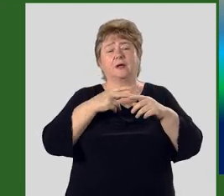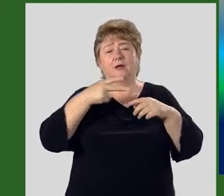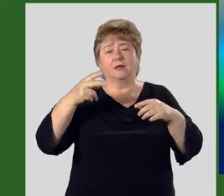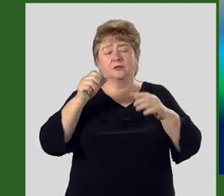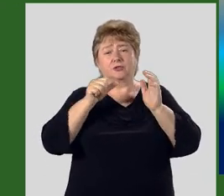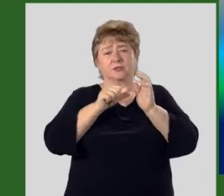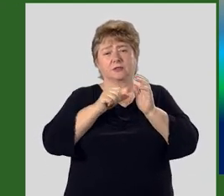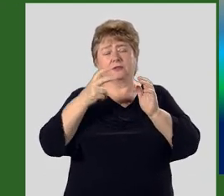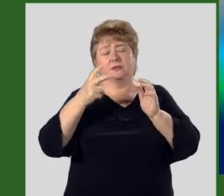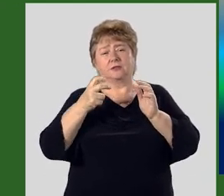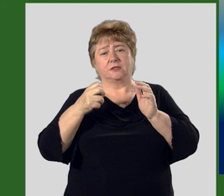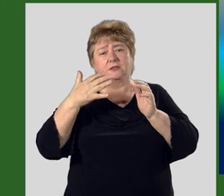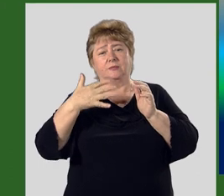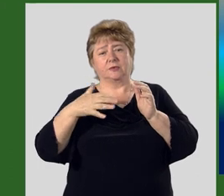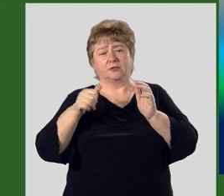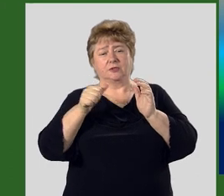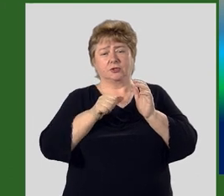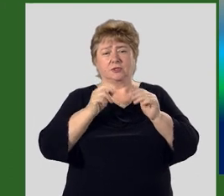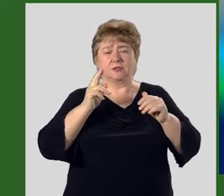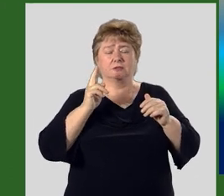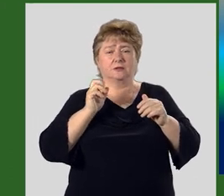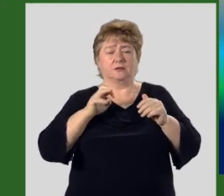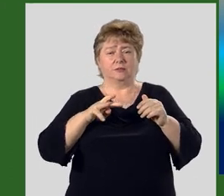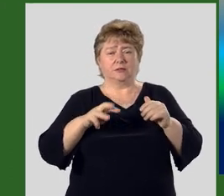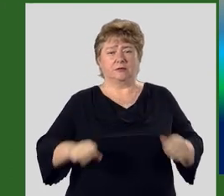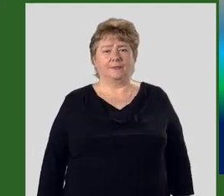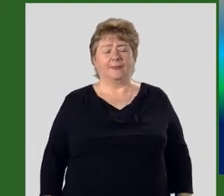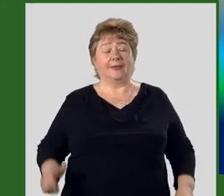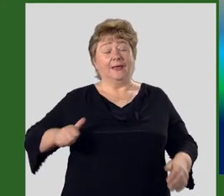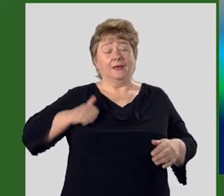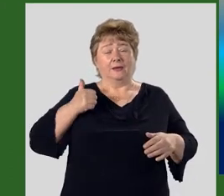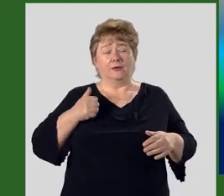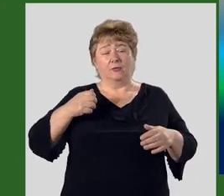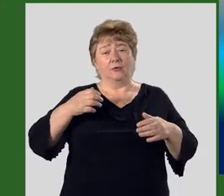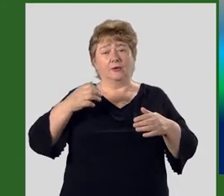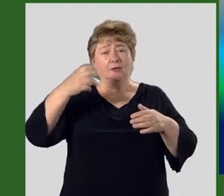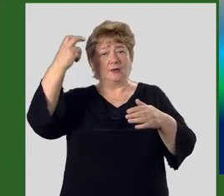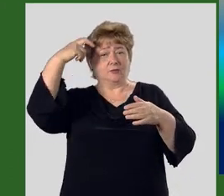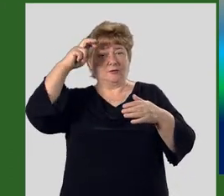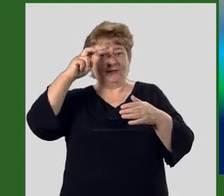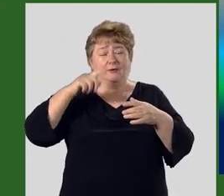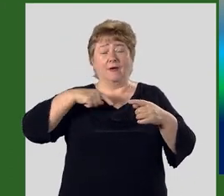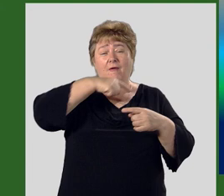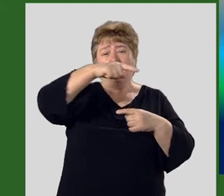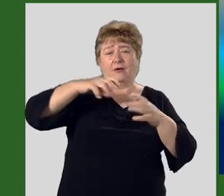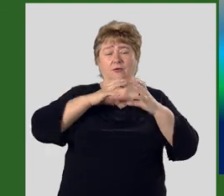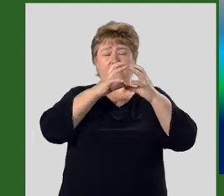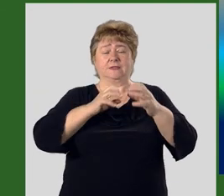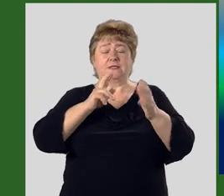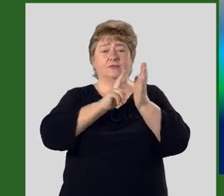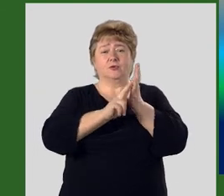6356 километров. Герои из мультсериала «Вокруг света»